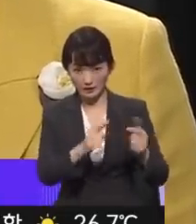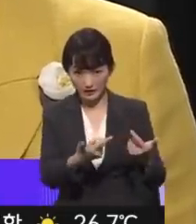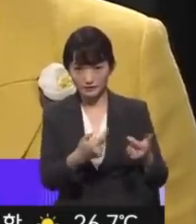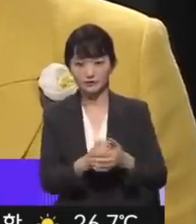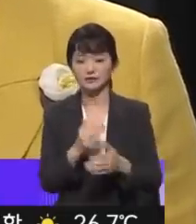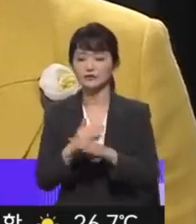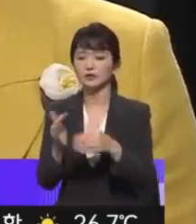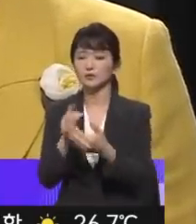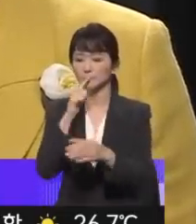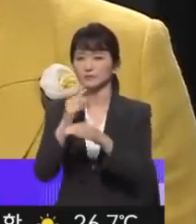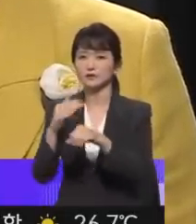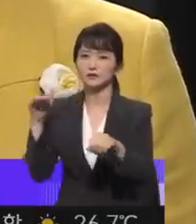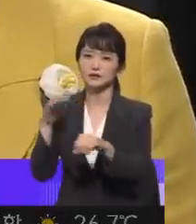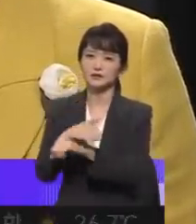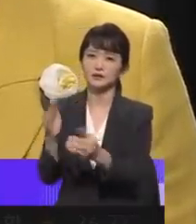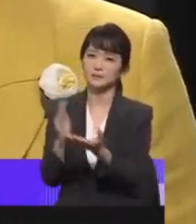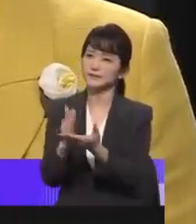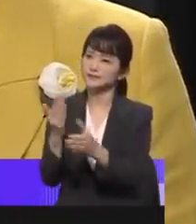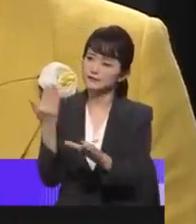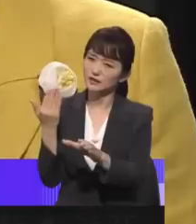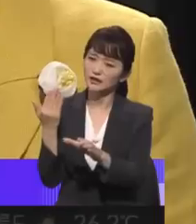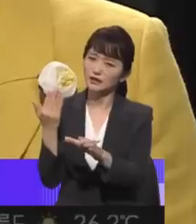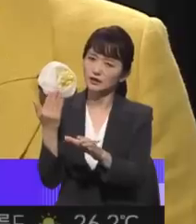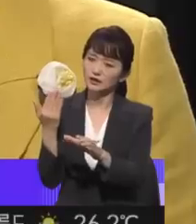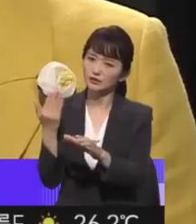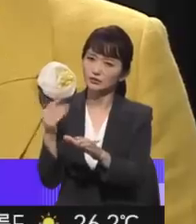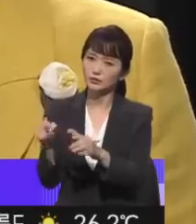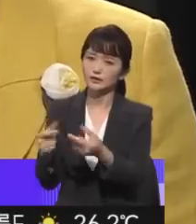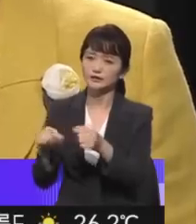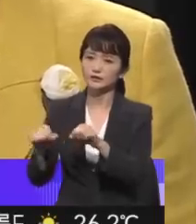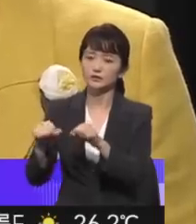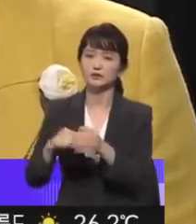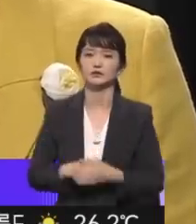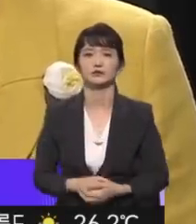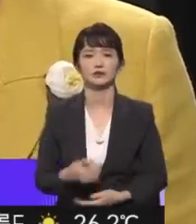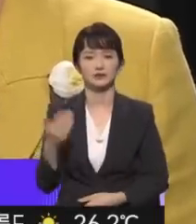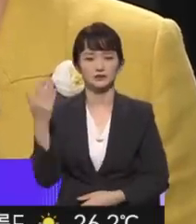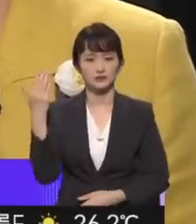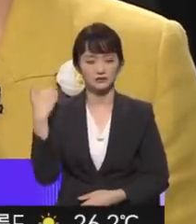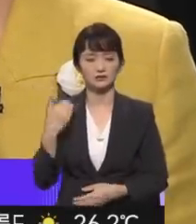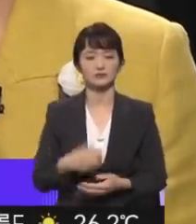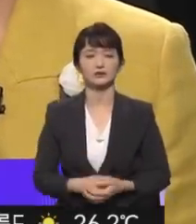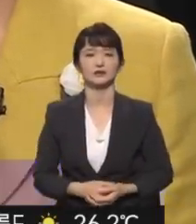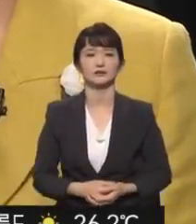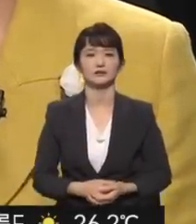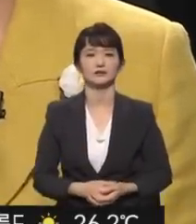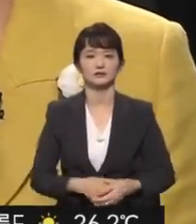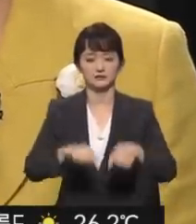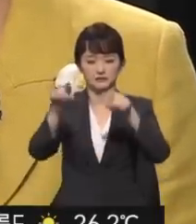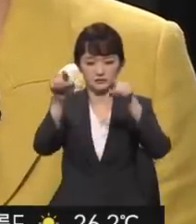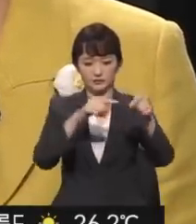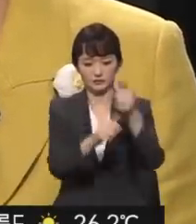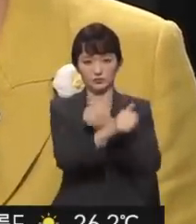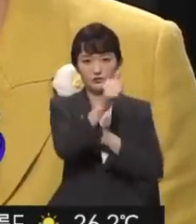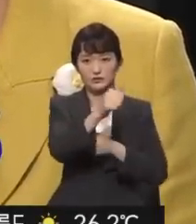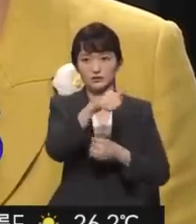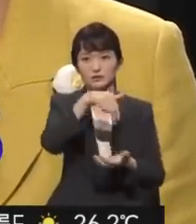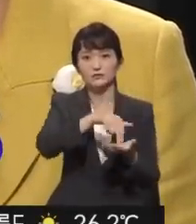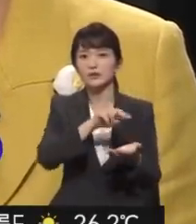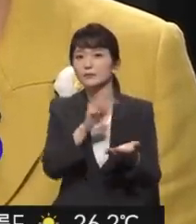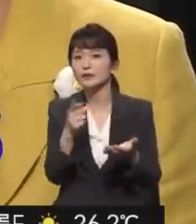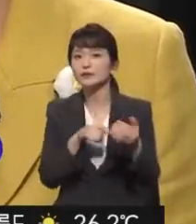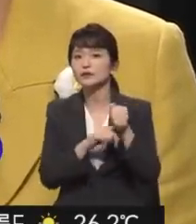따라온 중문 이라고 한다면 당시 그러면 서병수 전국 의장이 갑자기 입장을 바꾸게 된 배경이 무엇인지